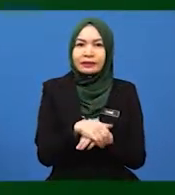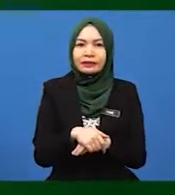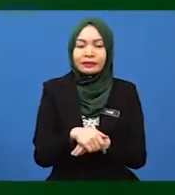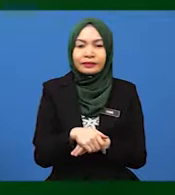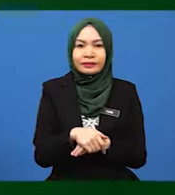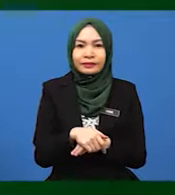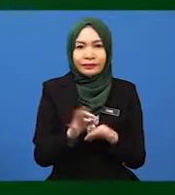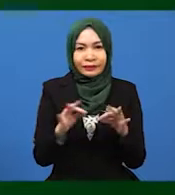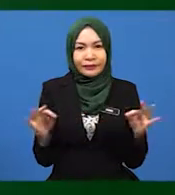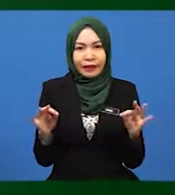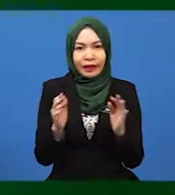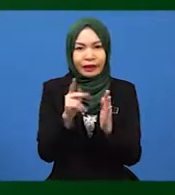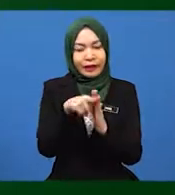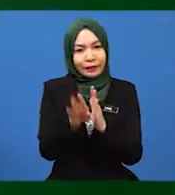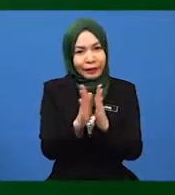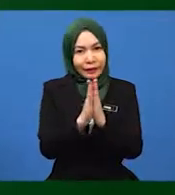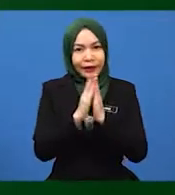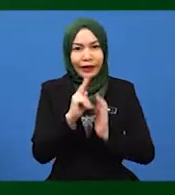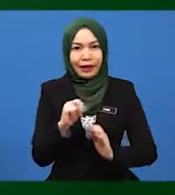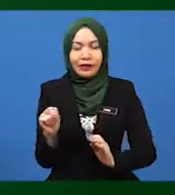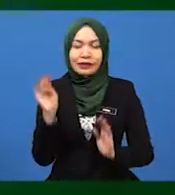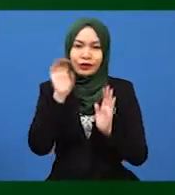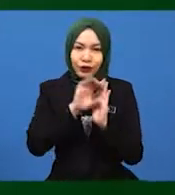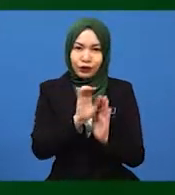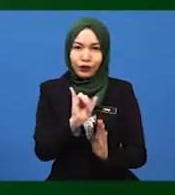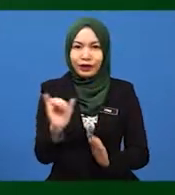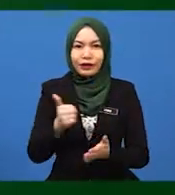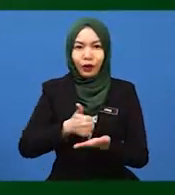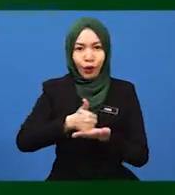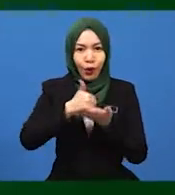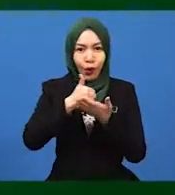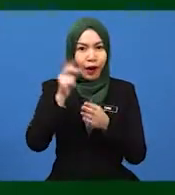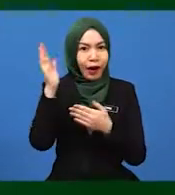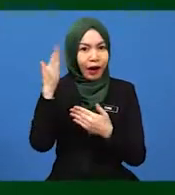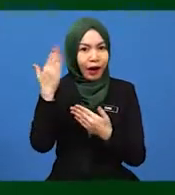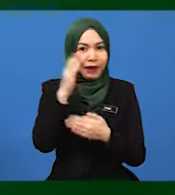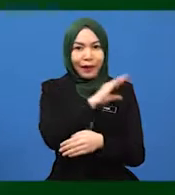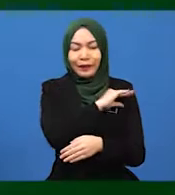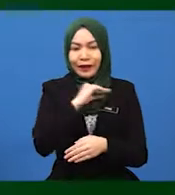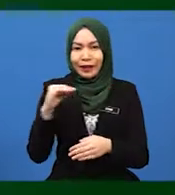permintaan, contoh tolong, harap dan minta.